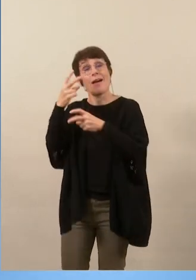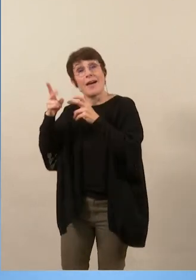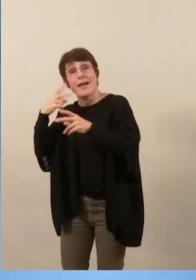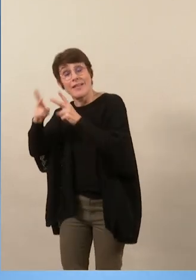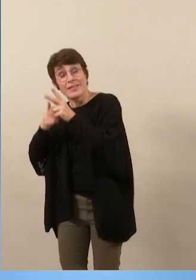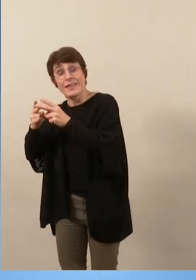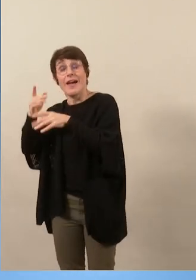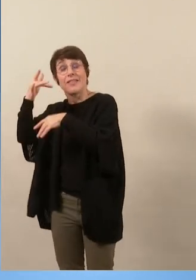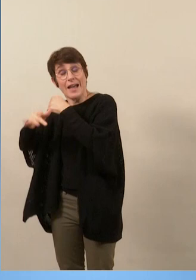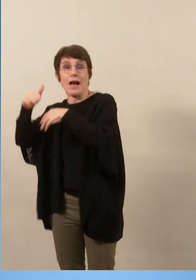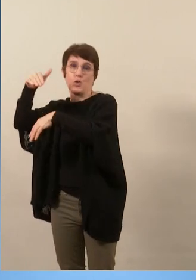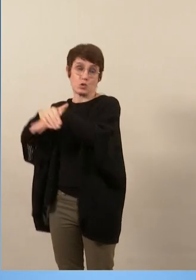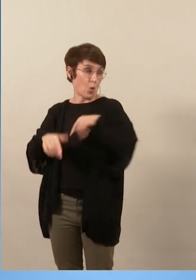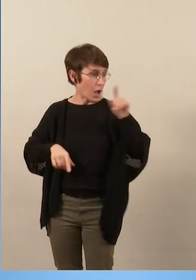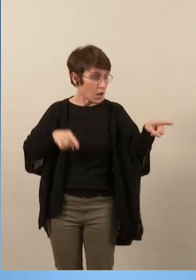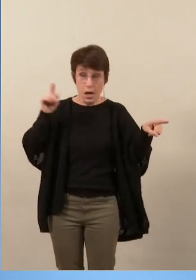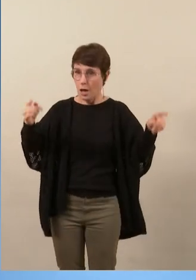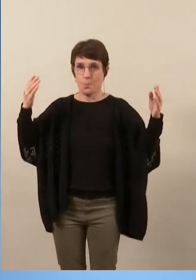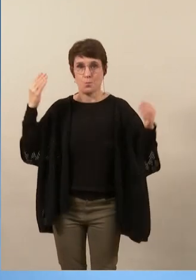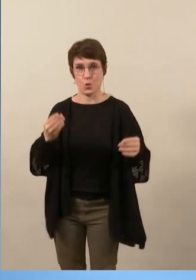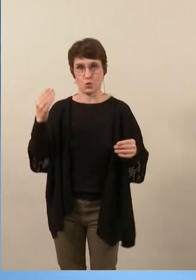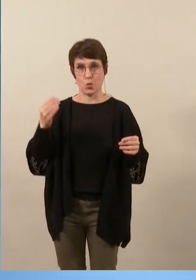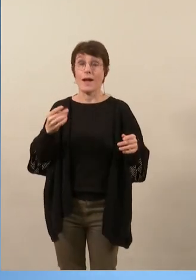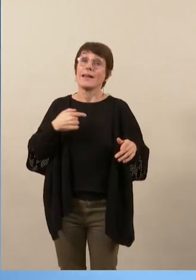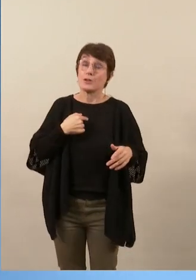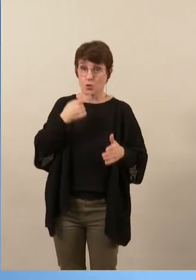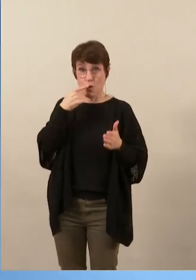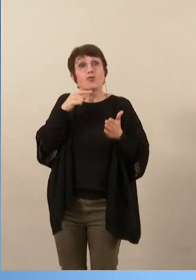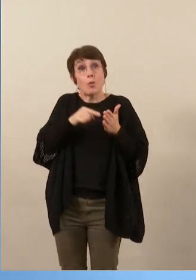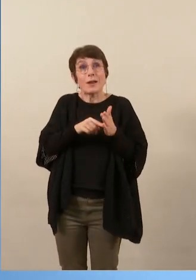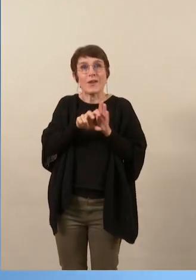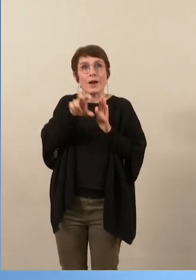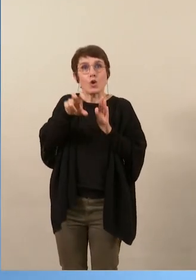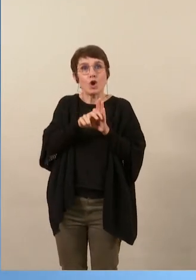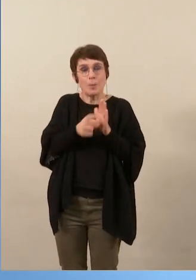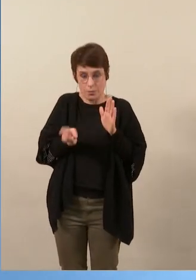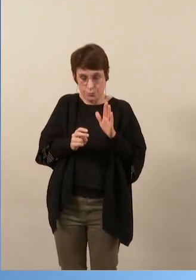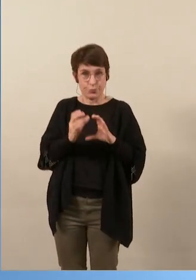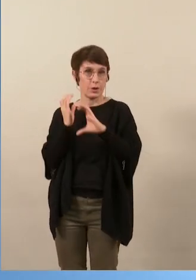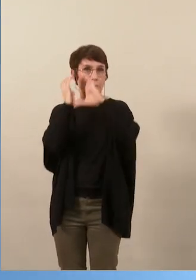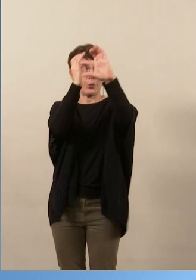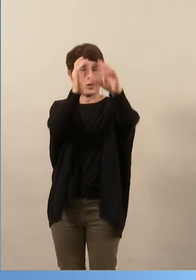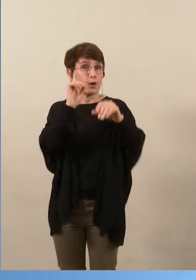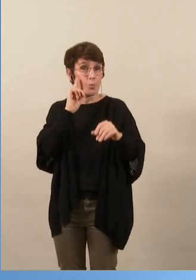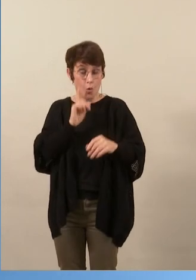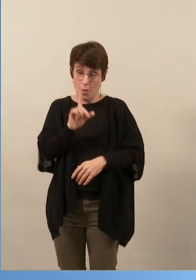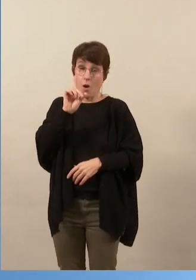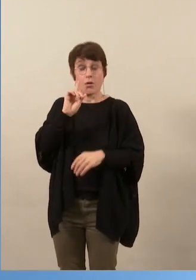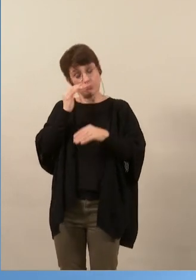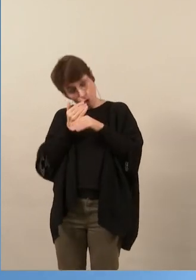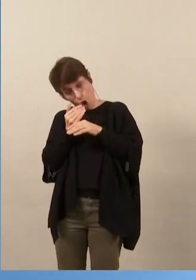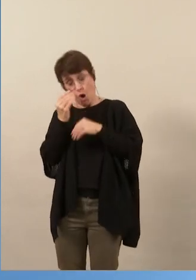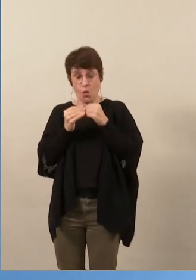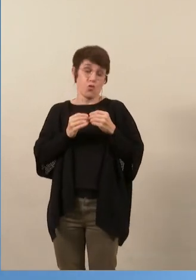bien et en tout cas ça me convient bien et je préfère prendre le train agronope parce que je peux travailler dès l'entrée du train ou dormir plutôt que